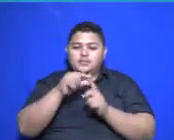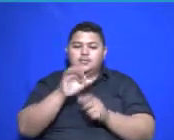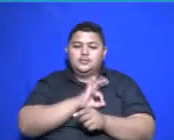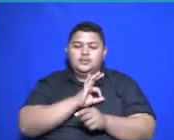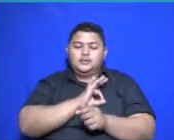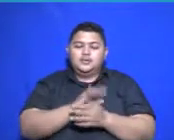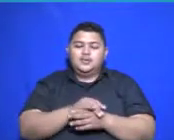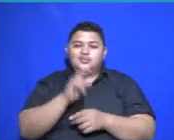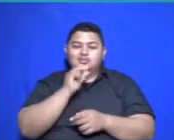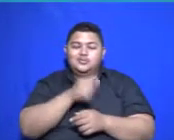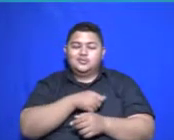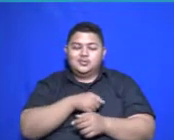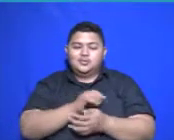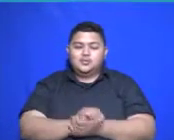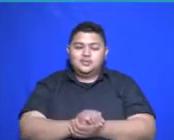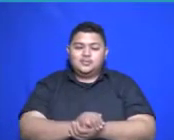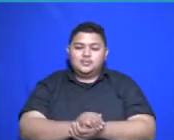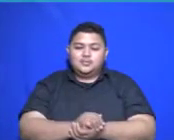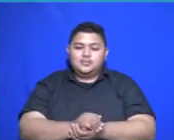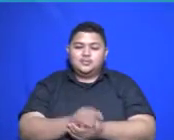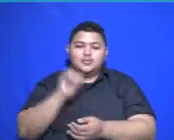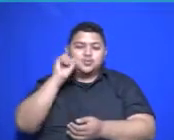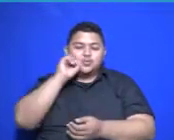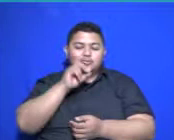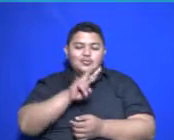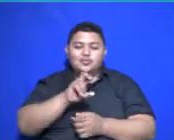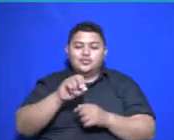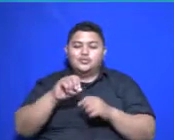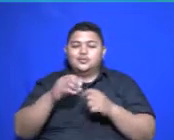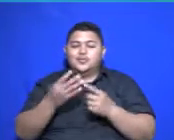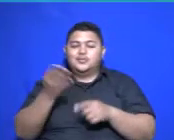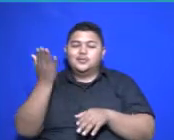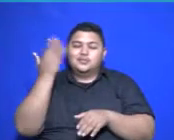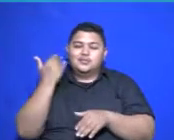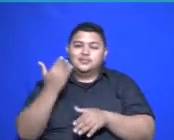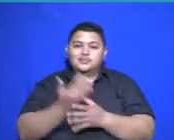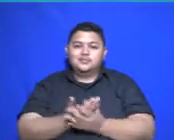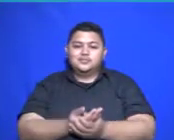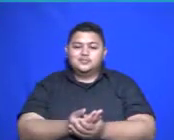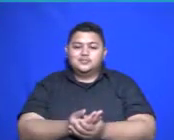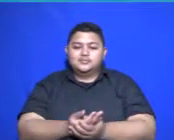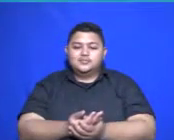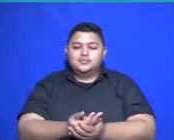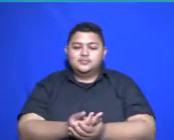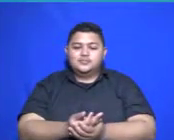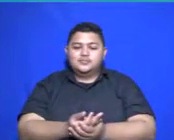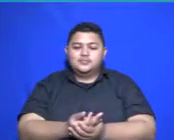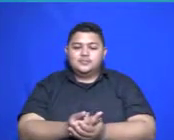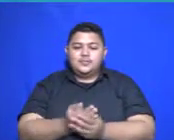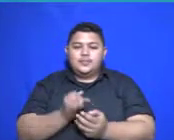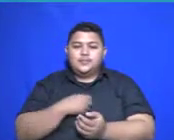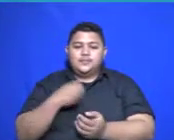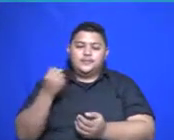menjadi Menteri 27 Oktober 2014 yang lalu, saya